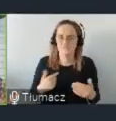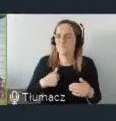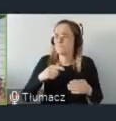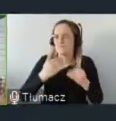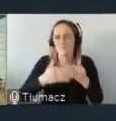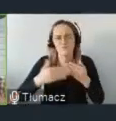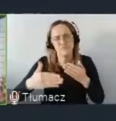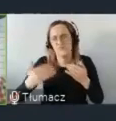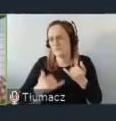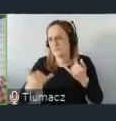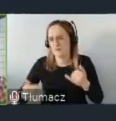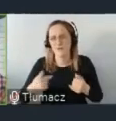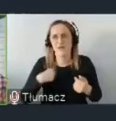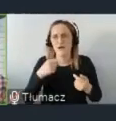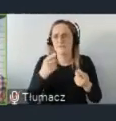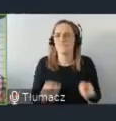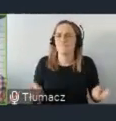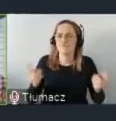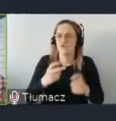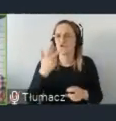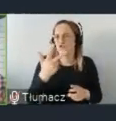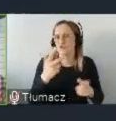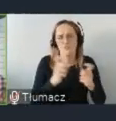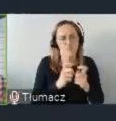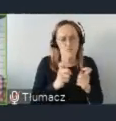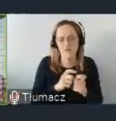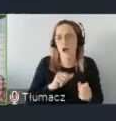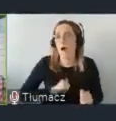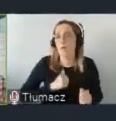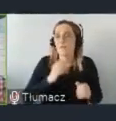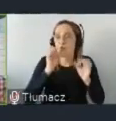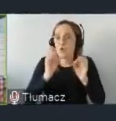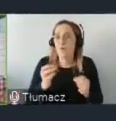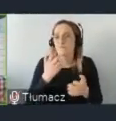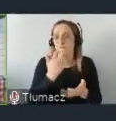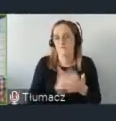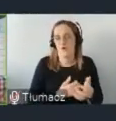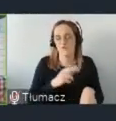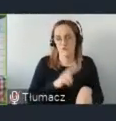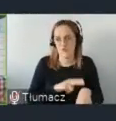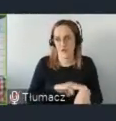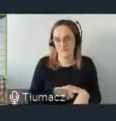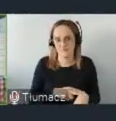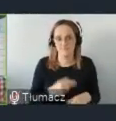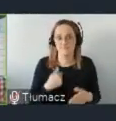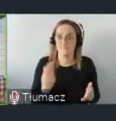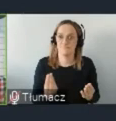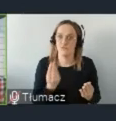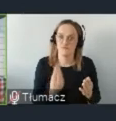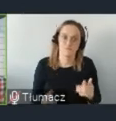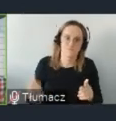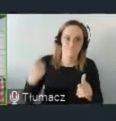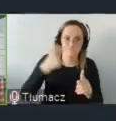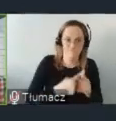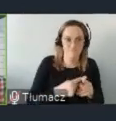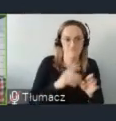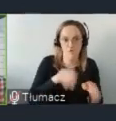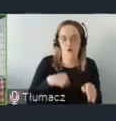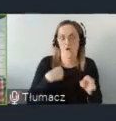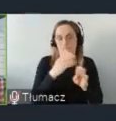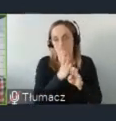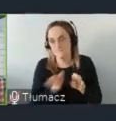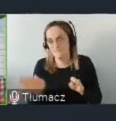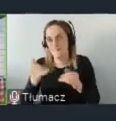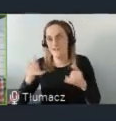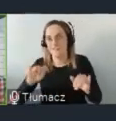stworzę, słuchajcie, 2-3 punkty, żebyśmy wykorzystali dobrze czas, czyli dodaję kolejny, mogę przekierować dziewczynkę